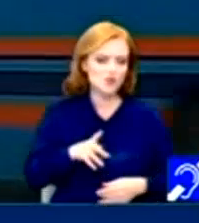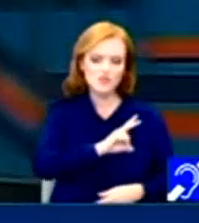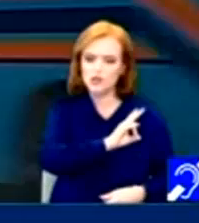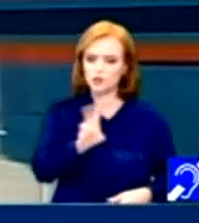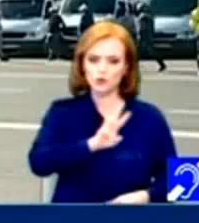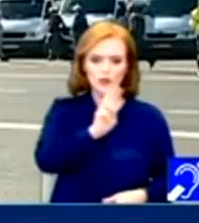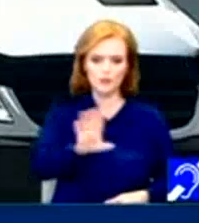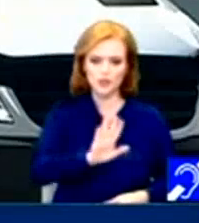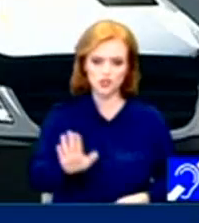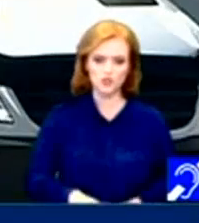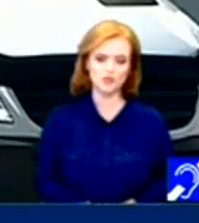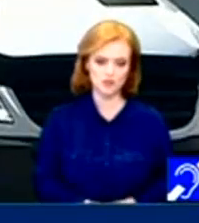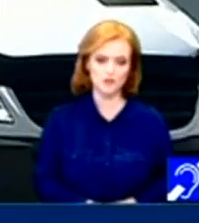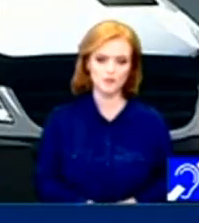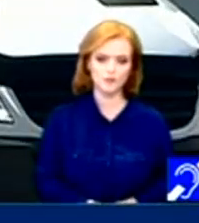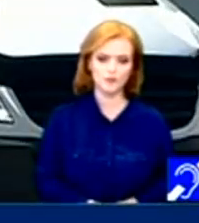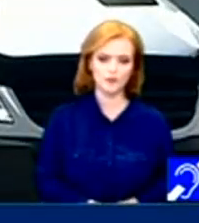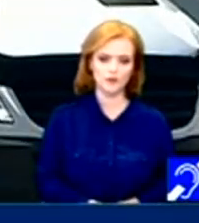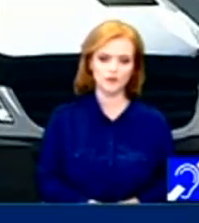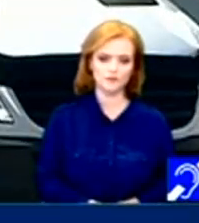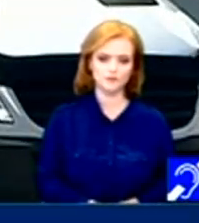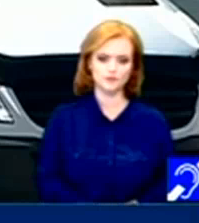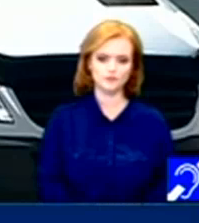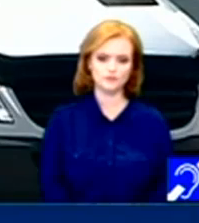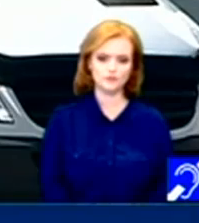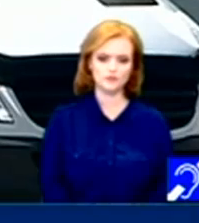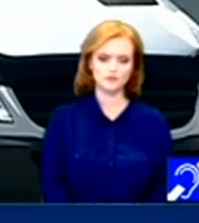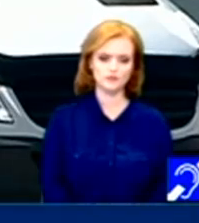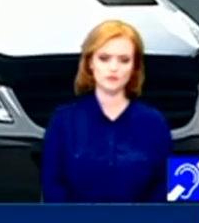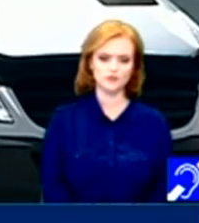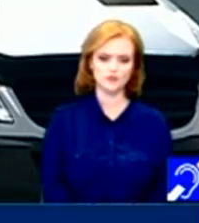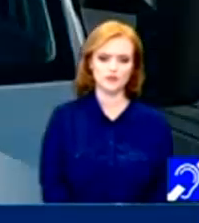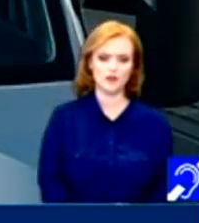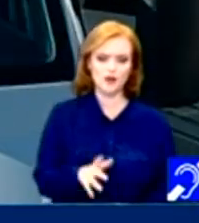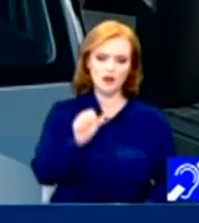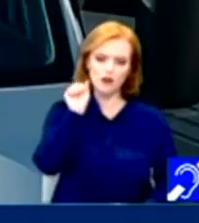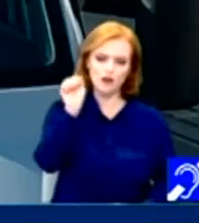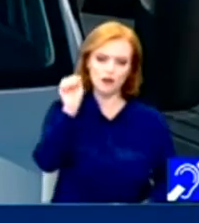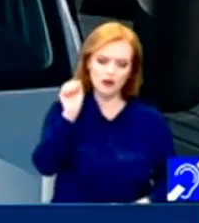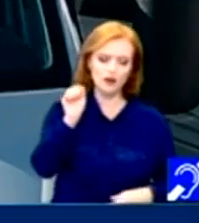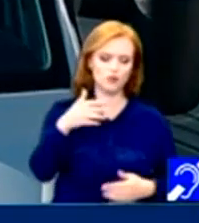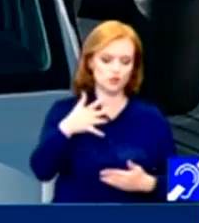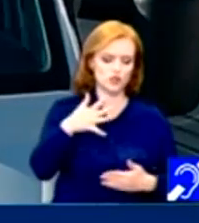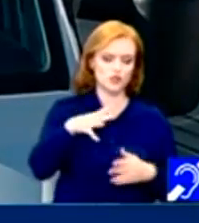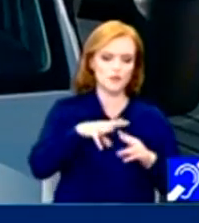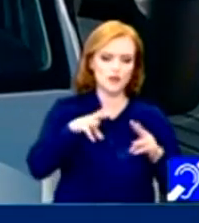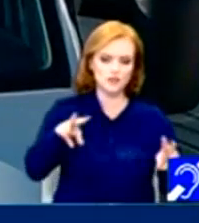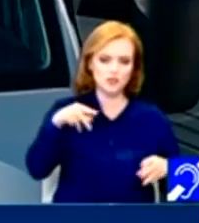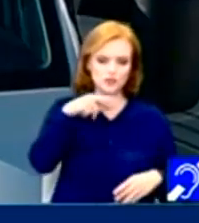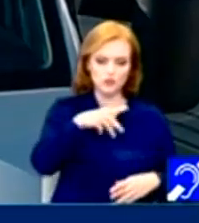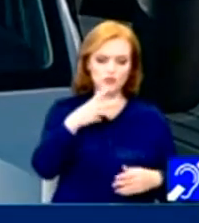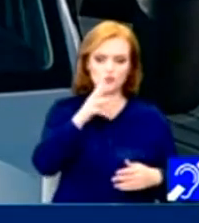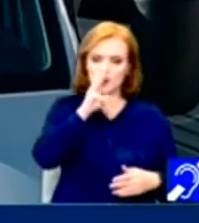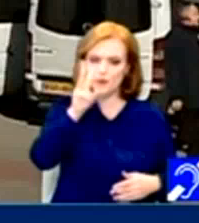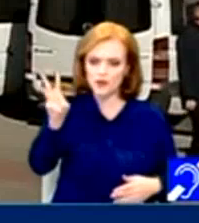Reprezentanții Asociației Patronale a Operatorilor de Transport Auto bat de aproape 3 luni la ușile Ministerului de Economie și tarifele pentru